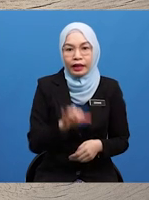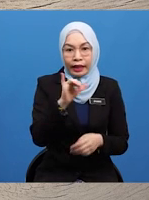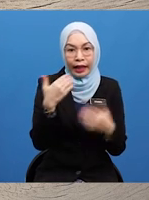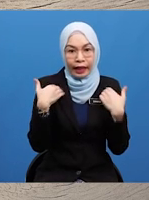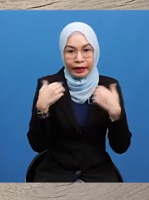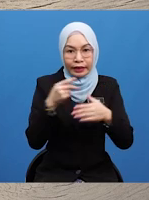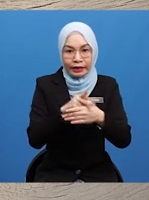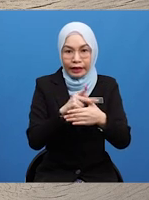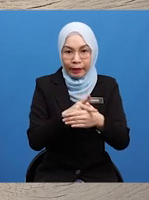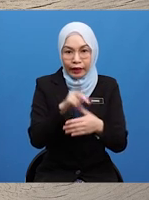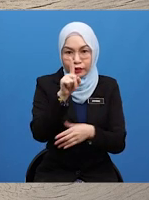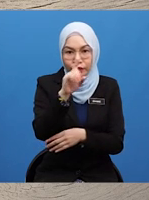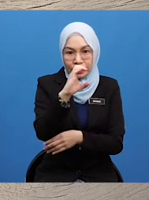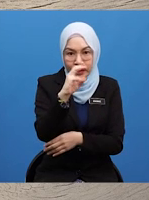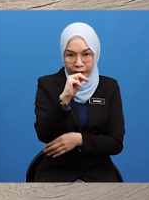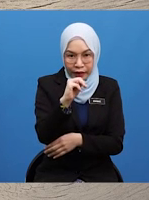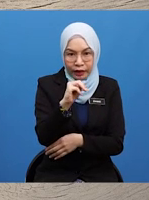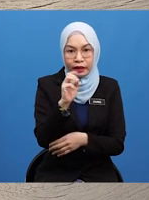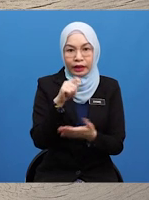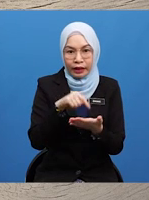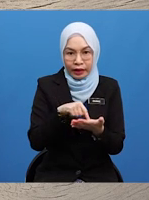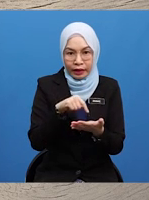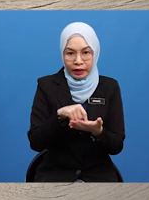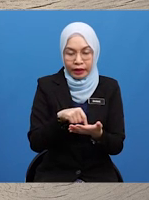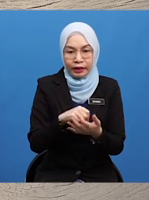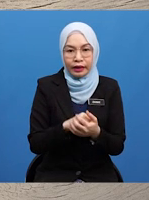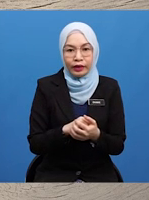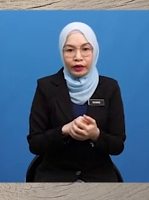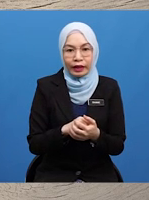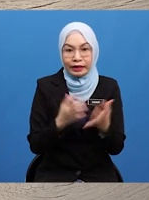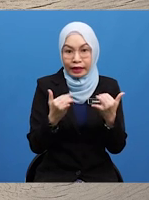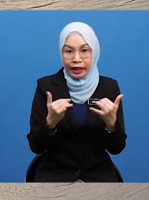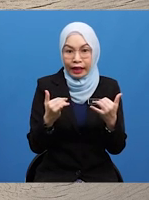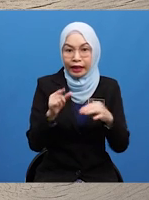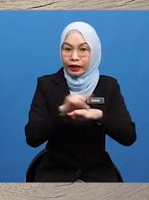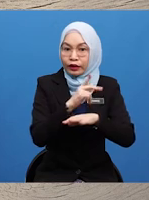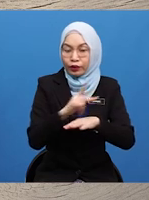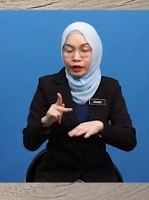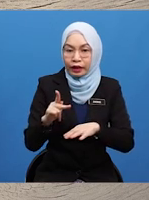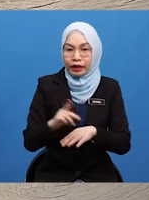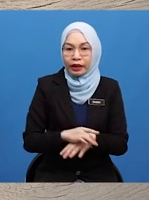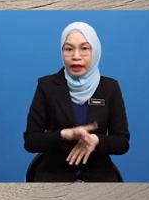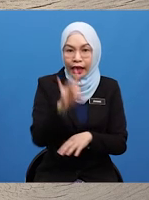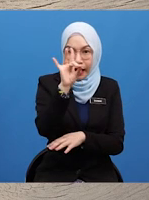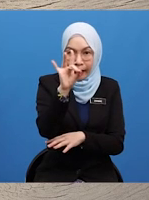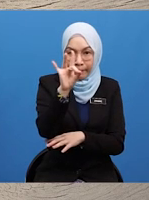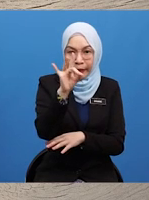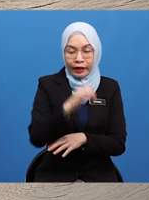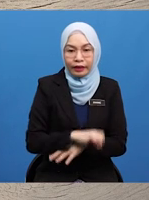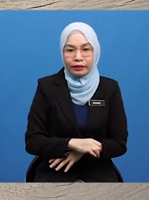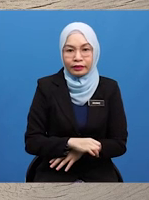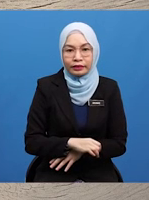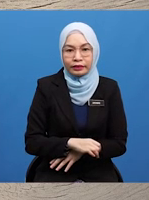memenuhi kotak tersebut adalah 8 kubus. Ini bermaksud jumlah isi padu kotak itu